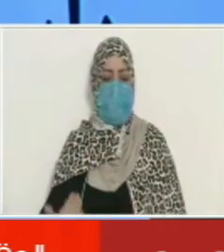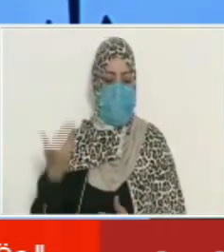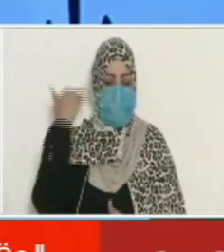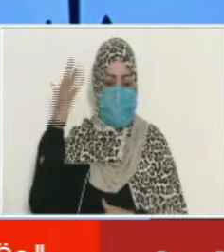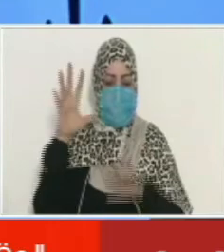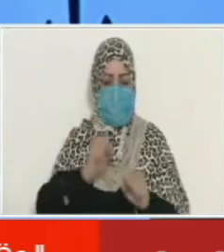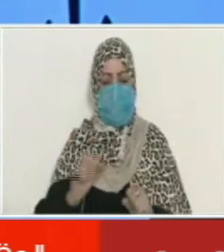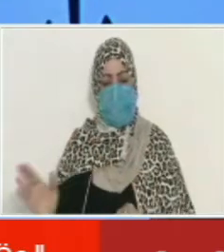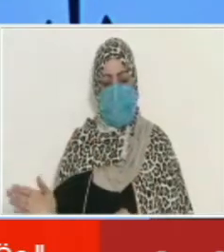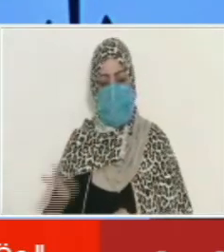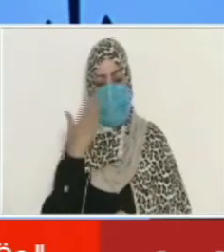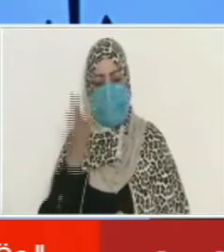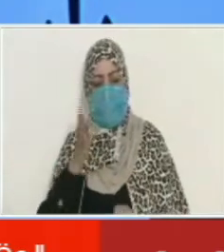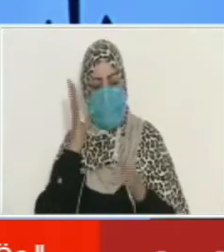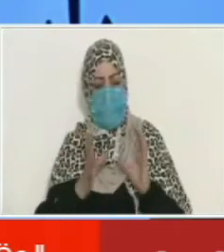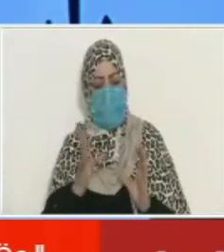هم بالأساس